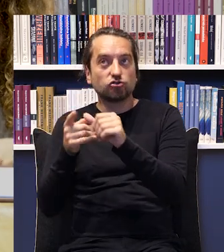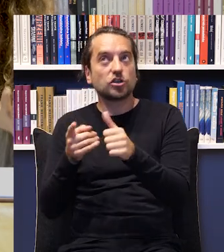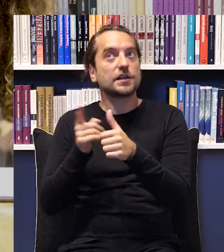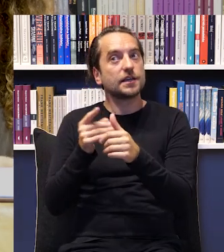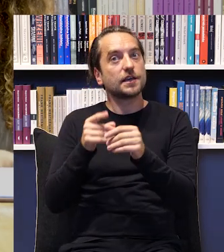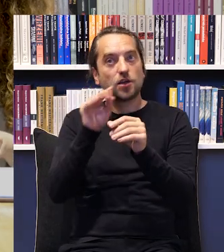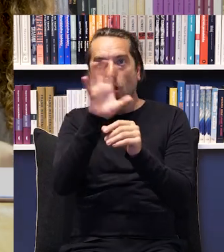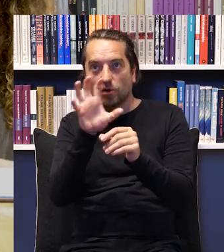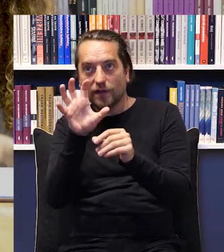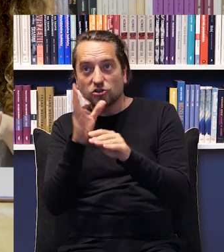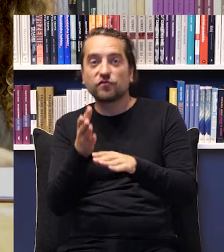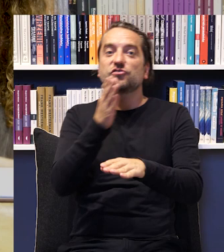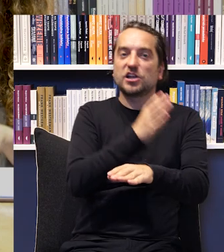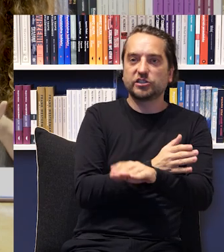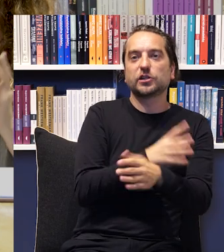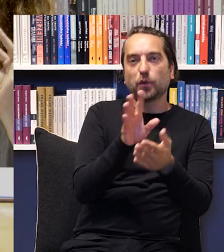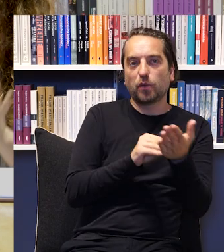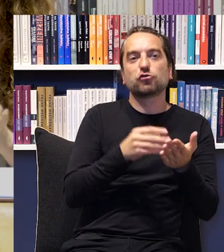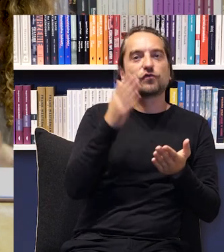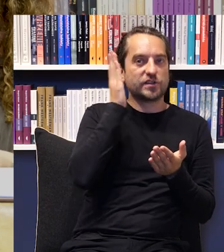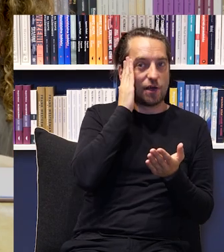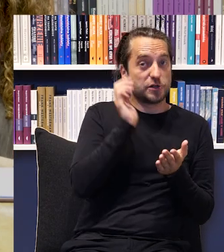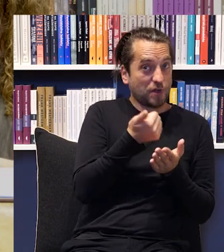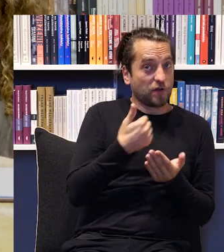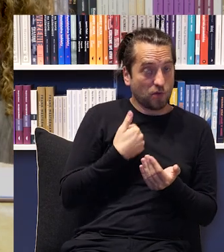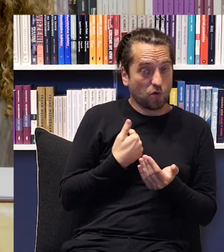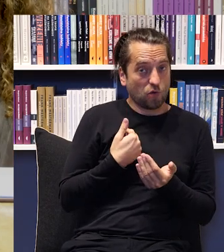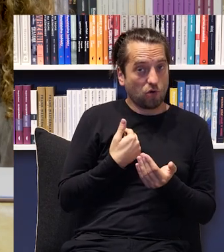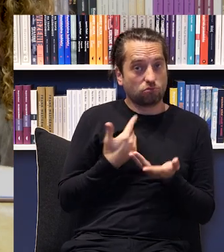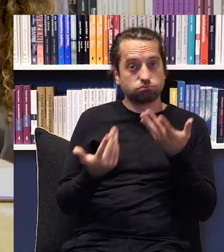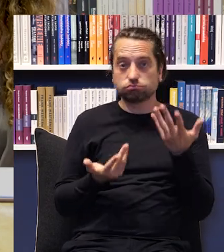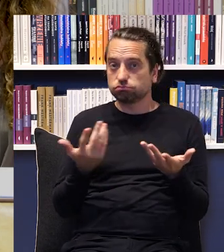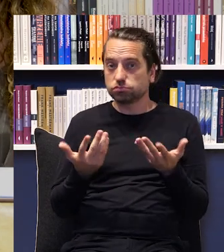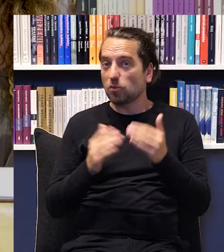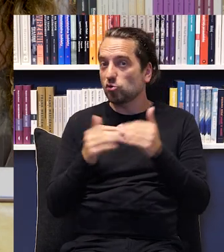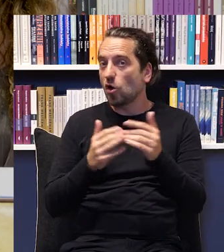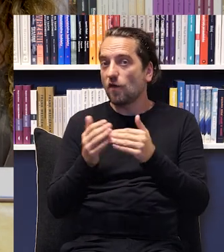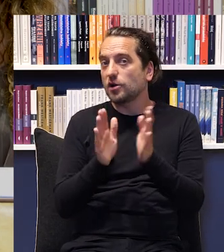już na poziomie obmyślenia tej historii wiedziałaś, że tę opowieść trzeba tak skonstruować?